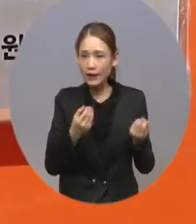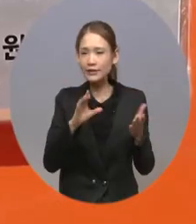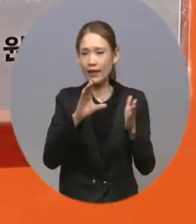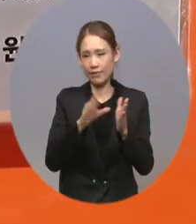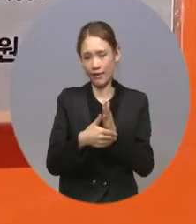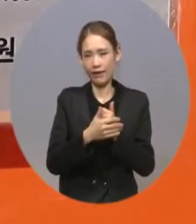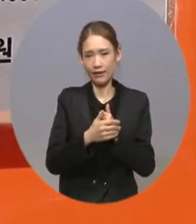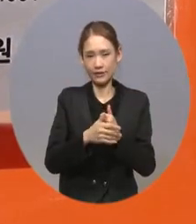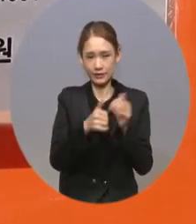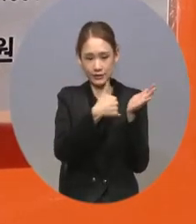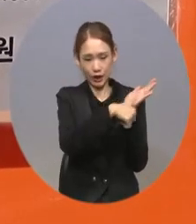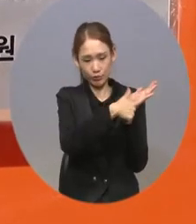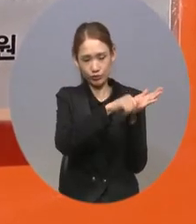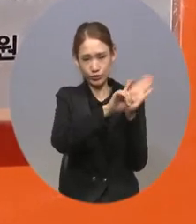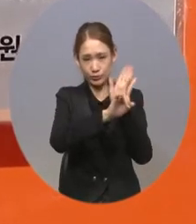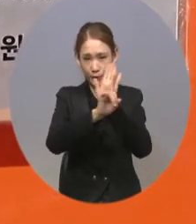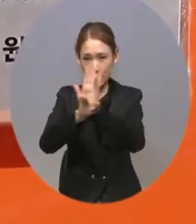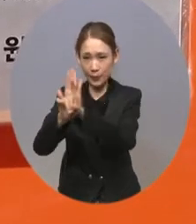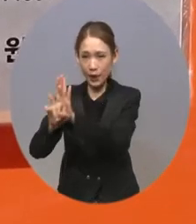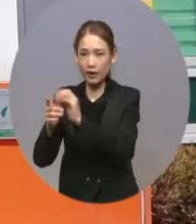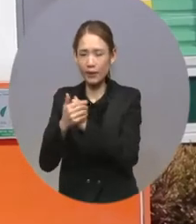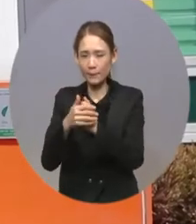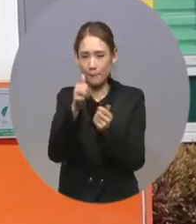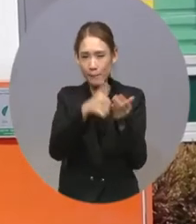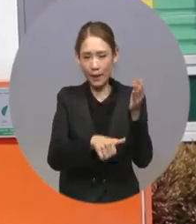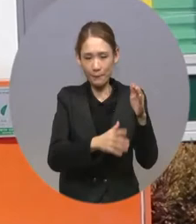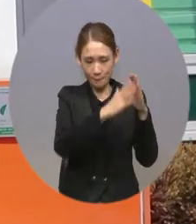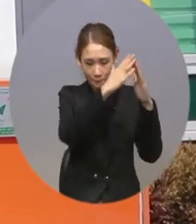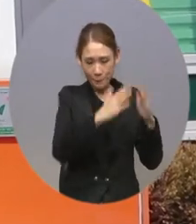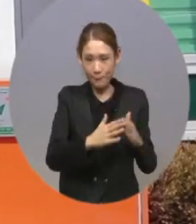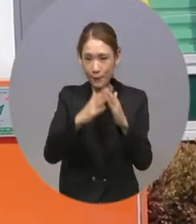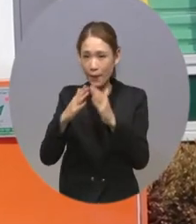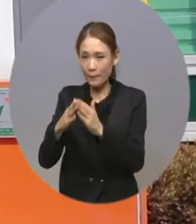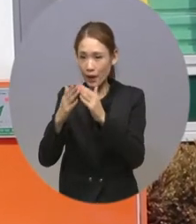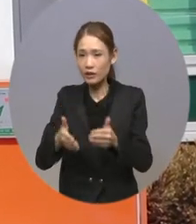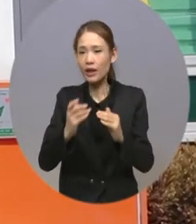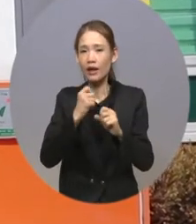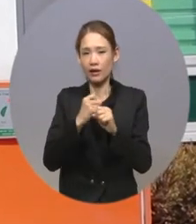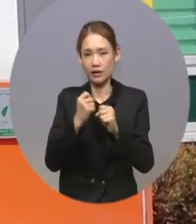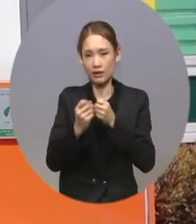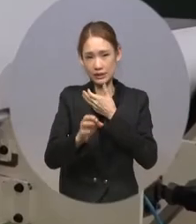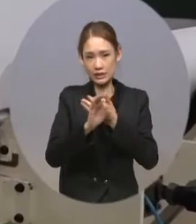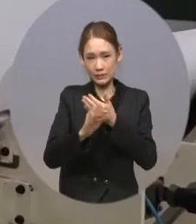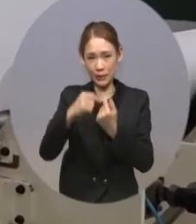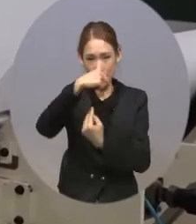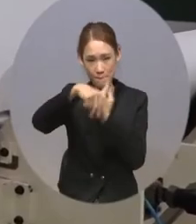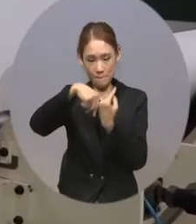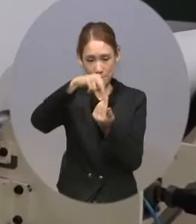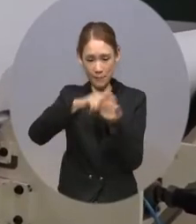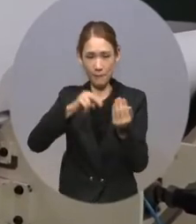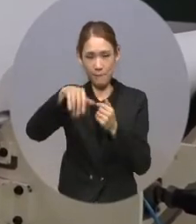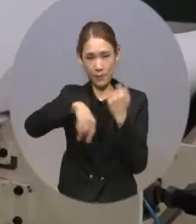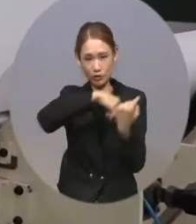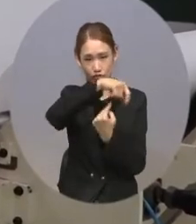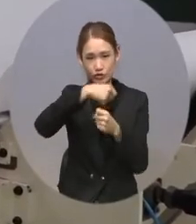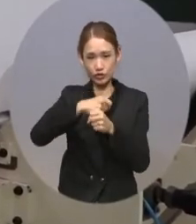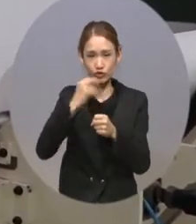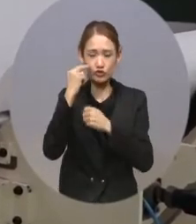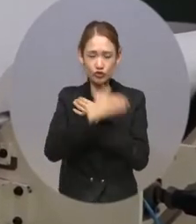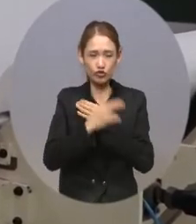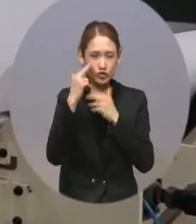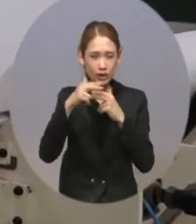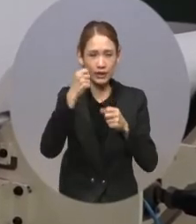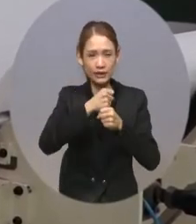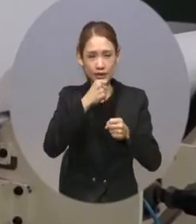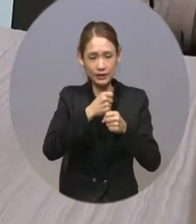상품 전시회와 판매 부스를 설치해 홍보하고 명절에는 청산의 임시 판매소를 운영해 중증장애인이 생산한 제품에